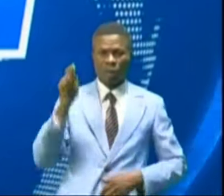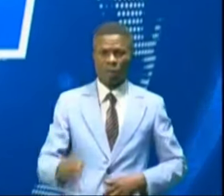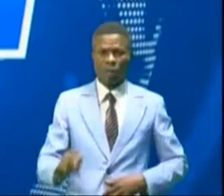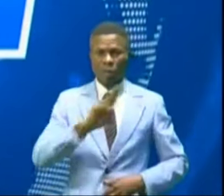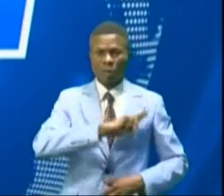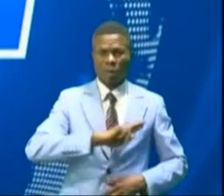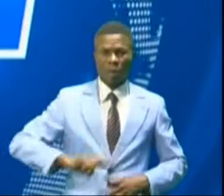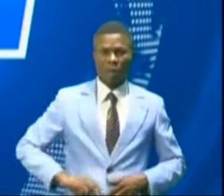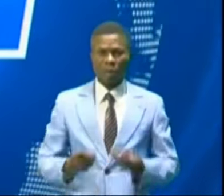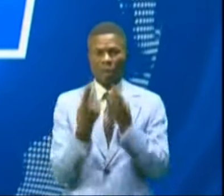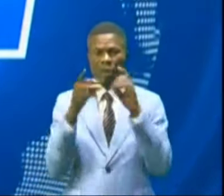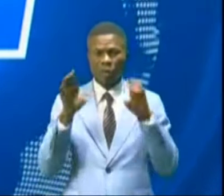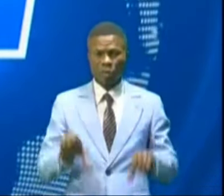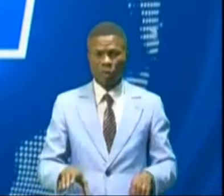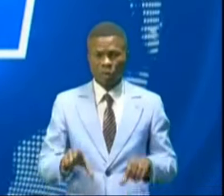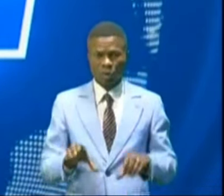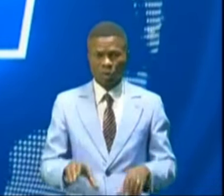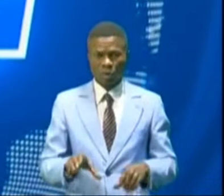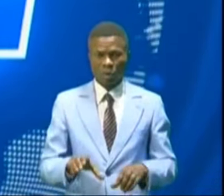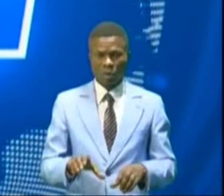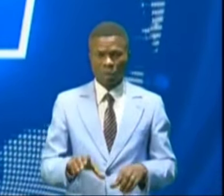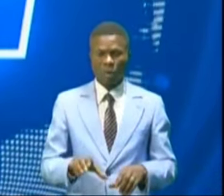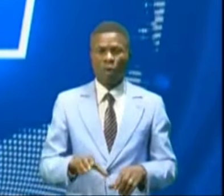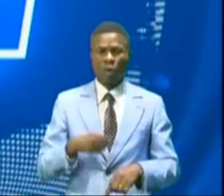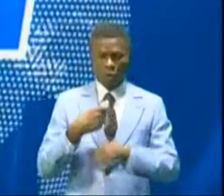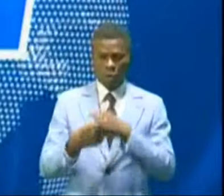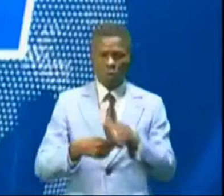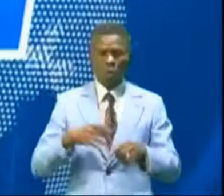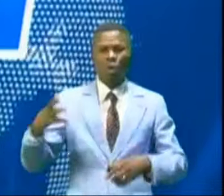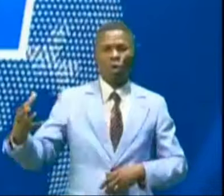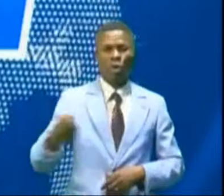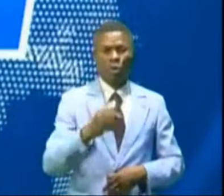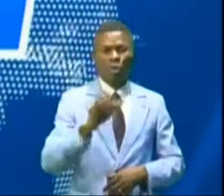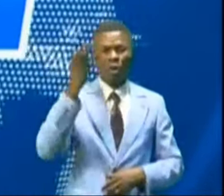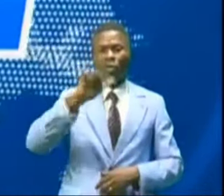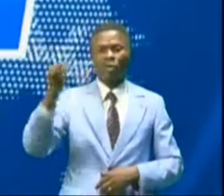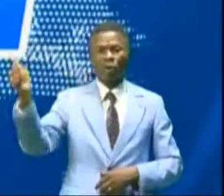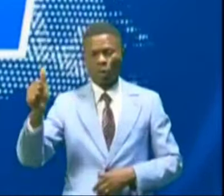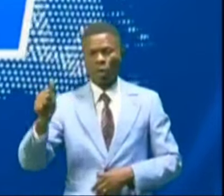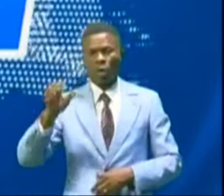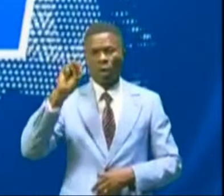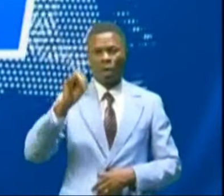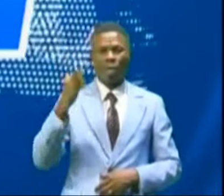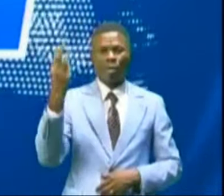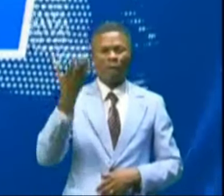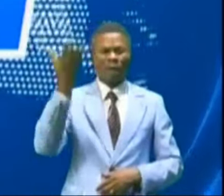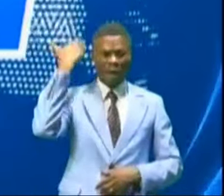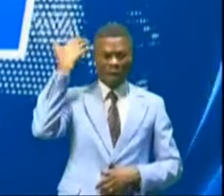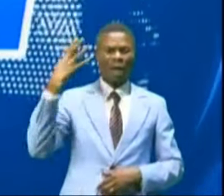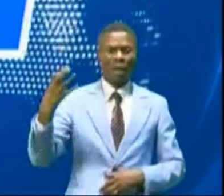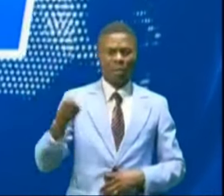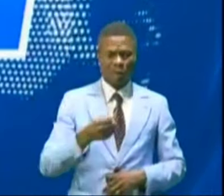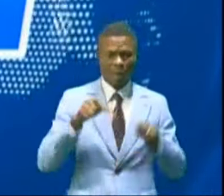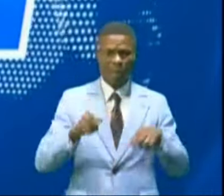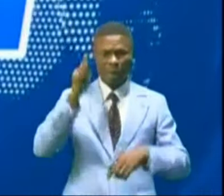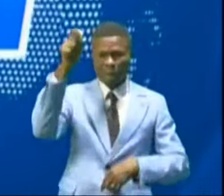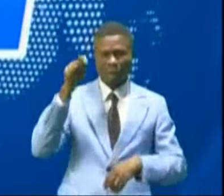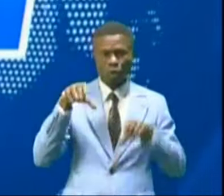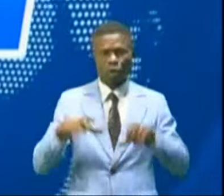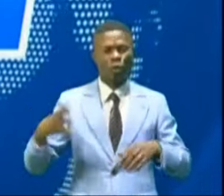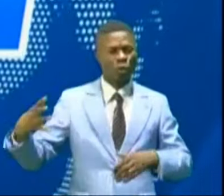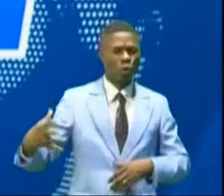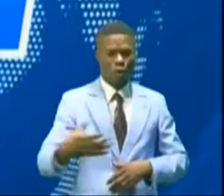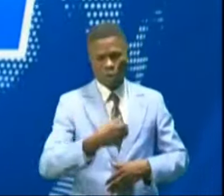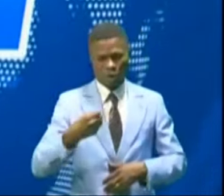République démocratique du Congo ont repris certaines localités qui étaient sous contrôle de l'armée rwandaise à travers ses supplétifs